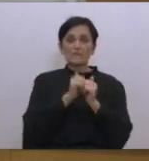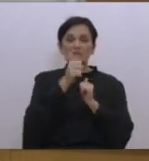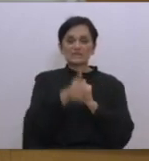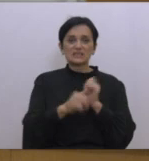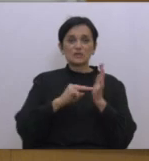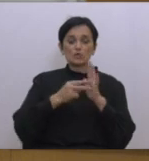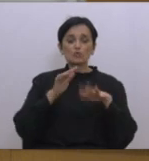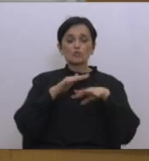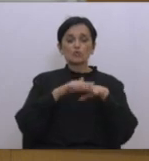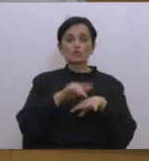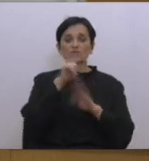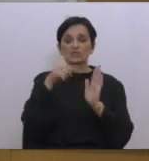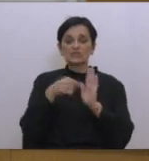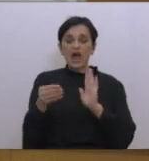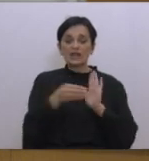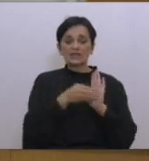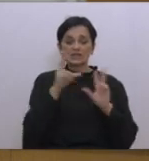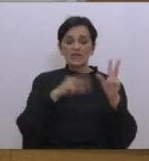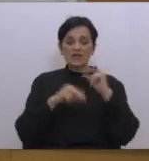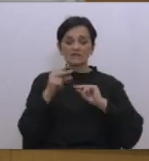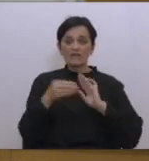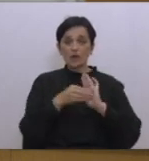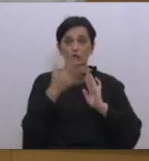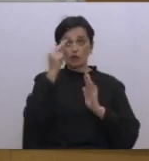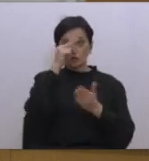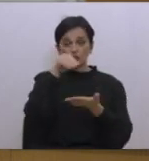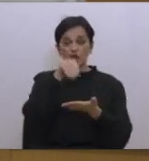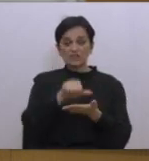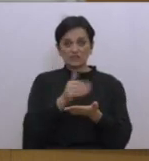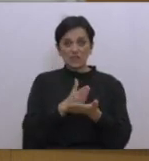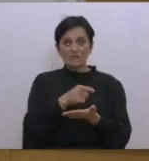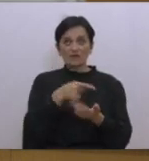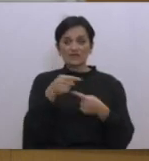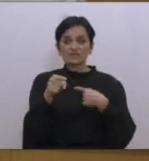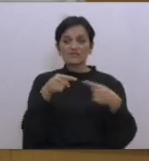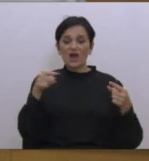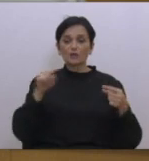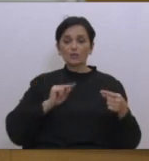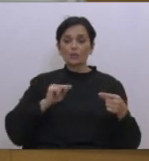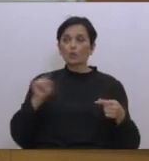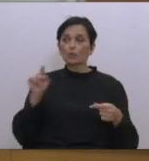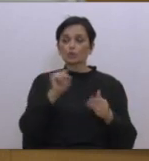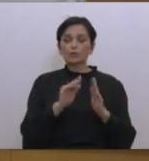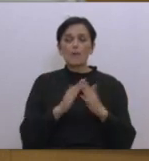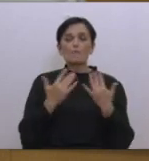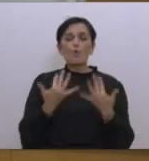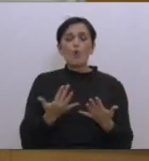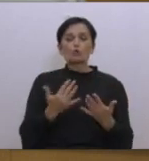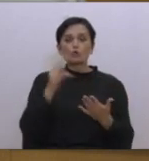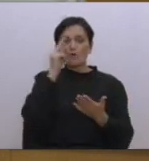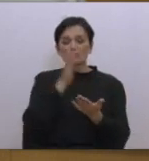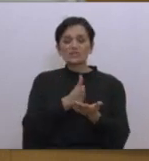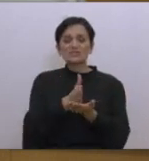მოხდეს ბიუჯეტში ამ საკითხების გათვალისწინება. თუ აი შესწავლილი თუ გაქვთ სხვადასხვა უწყებების მიხედვით, მოთხოვნა რამდენია